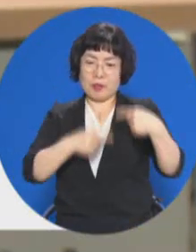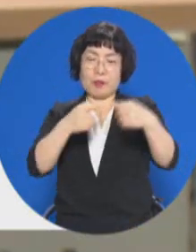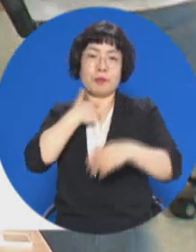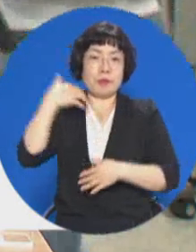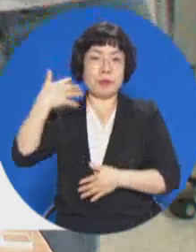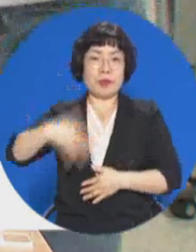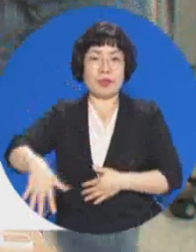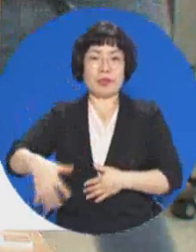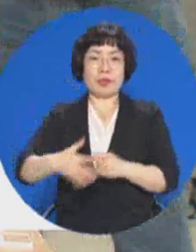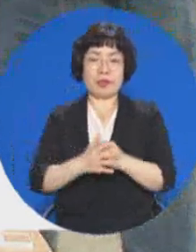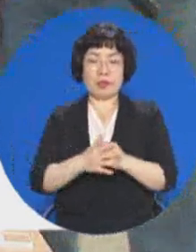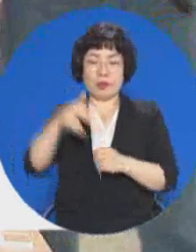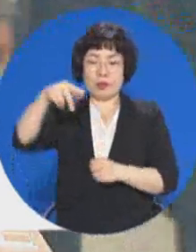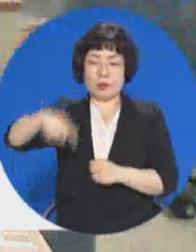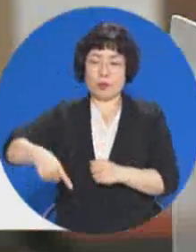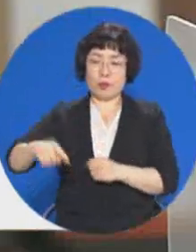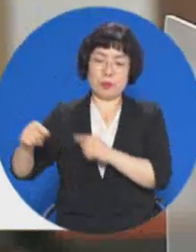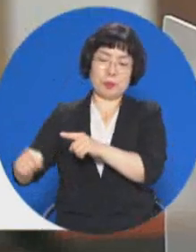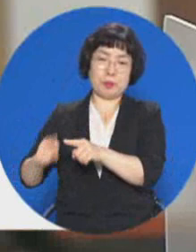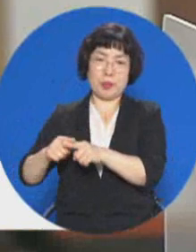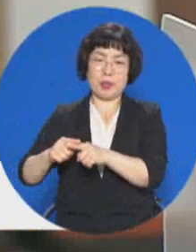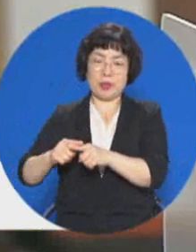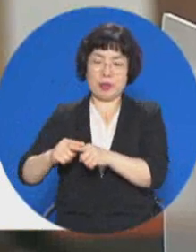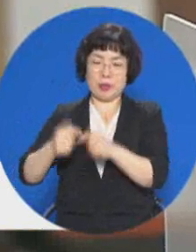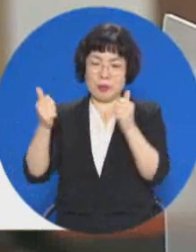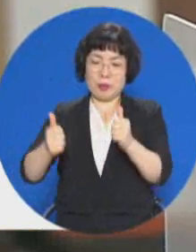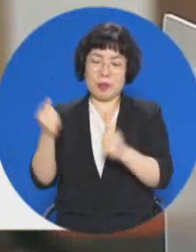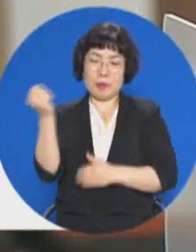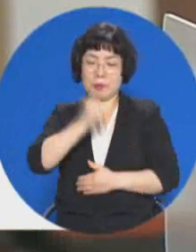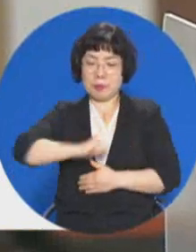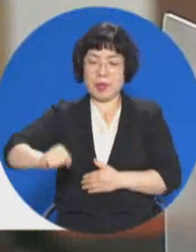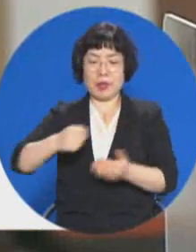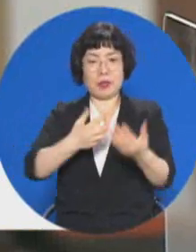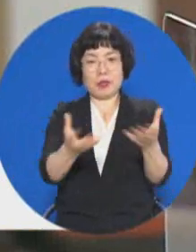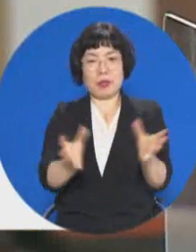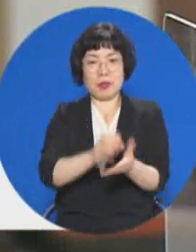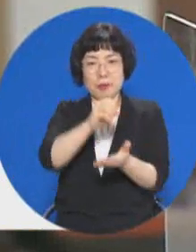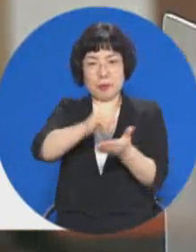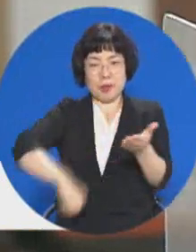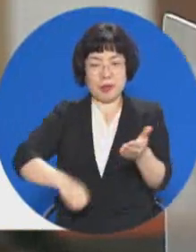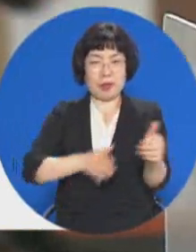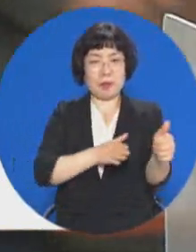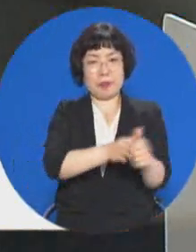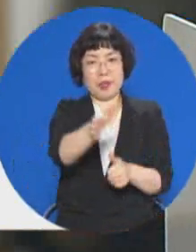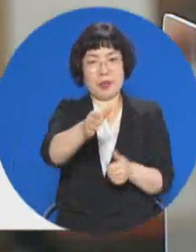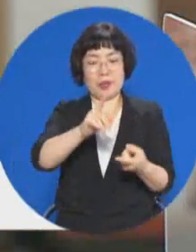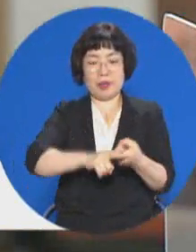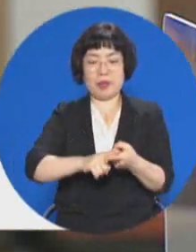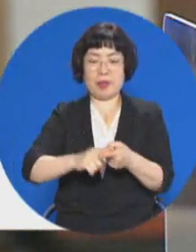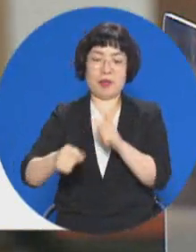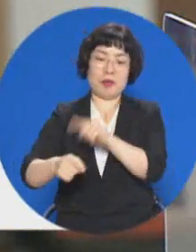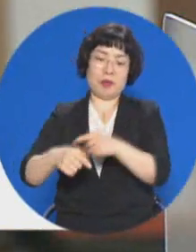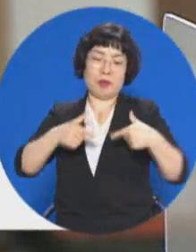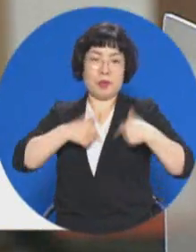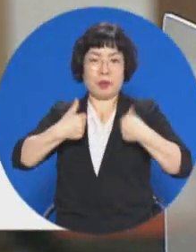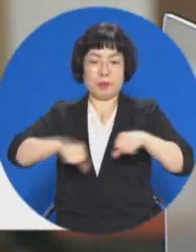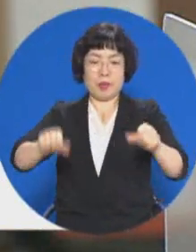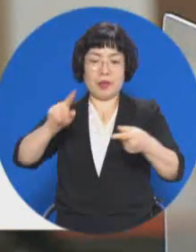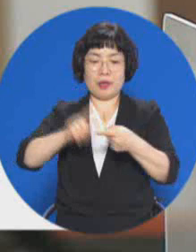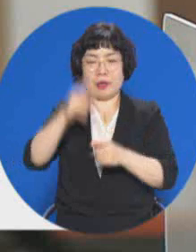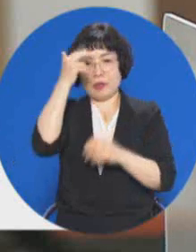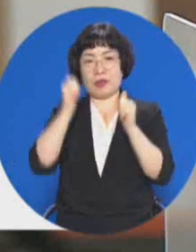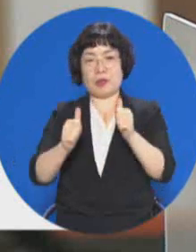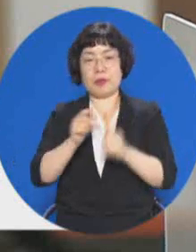없는데도 주윤식 예비후보 측이 경선에 불복해 탈당했다는 허위 사실을 유포했다며 주 후보를 명예훼손 혐의로